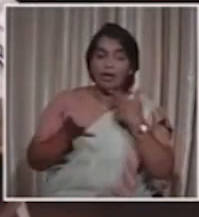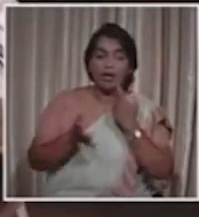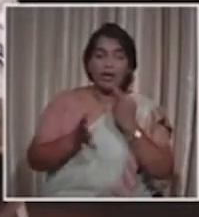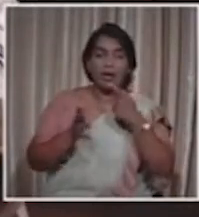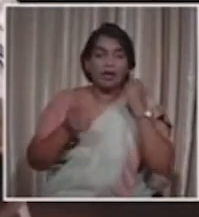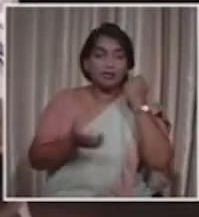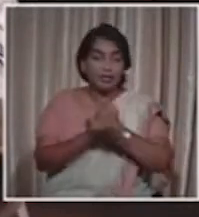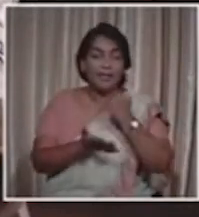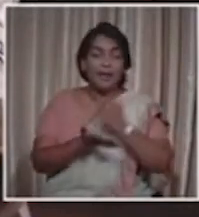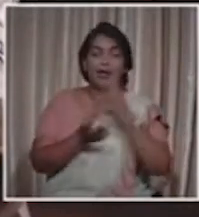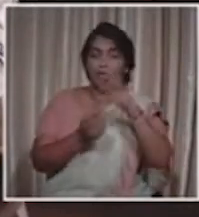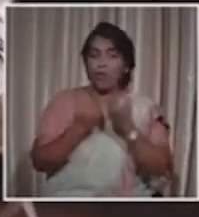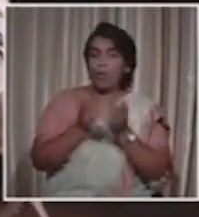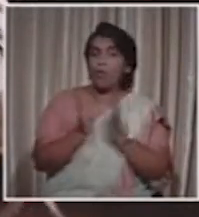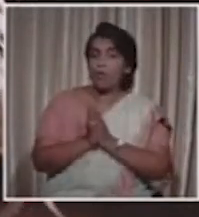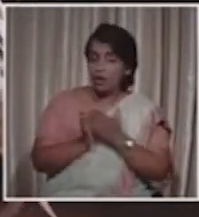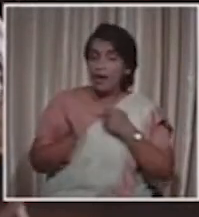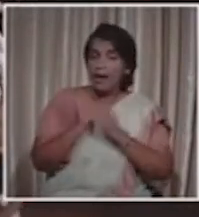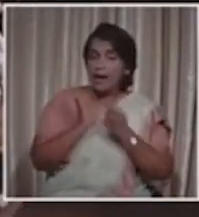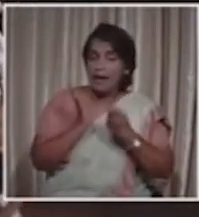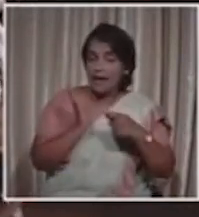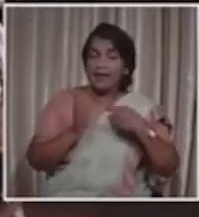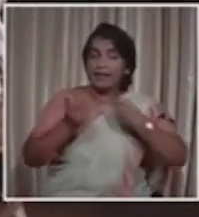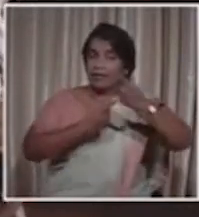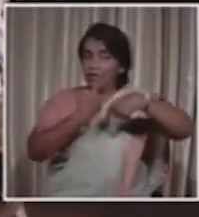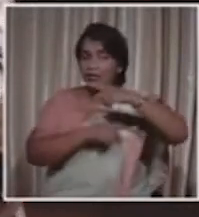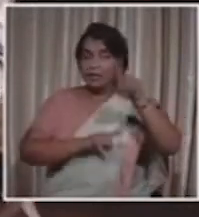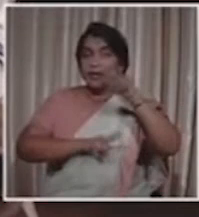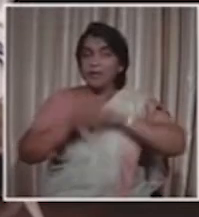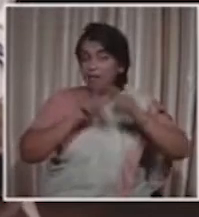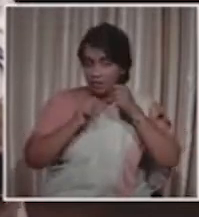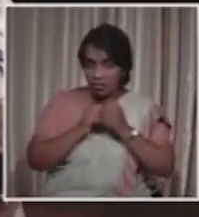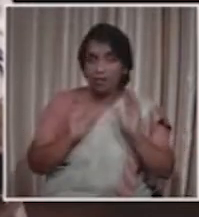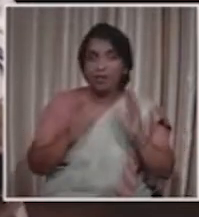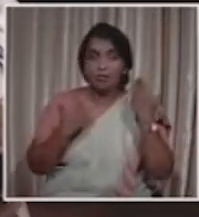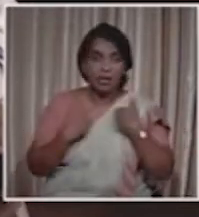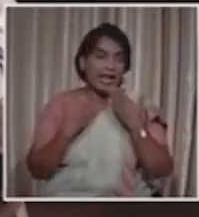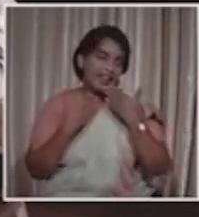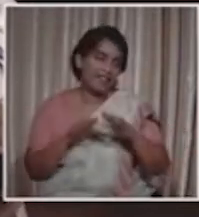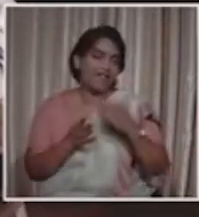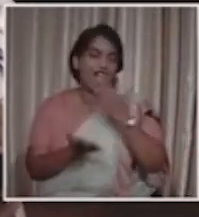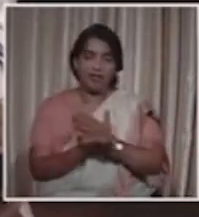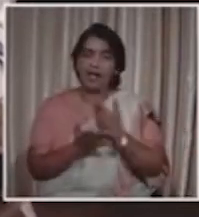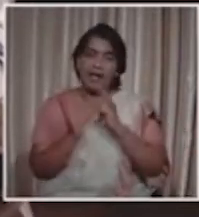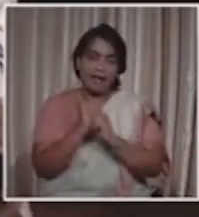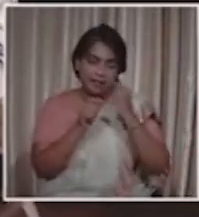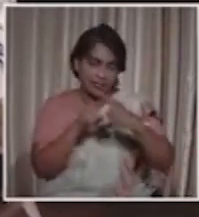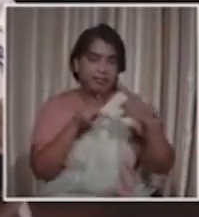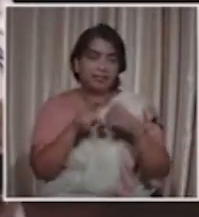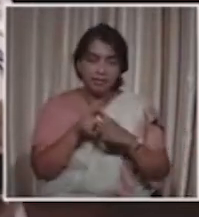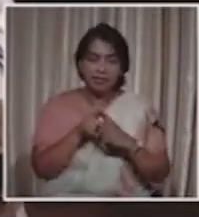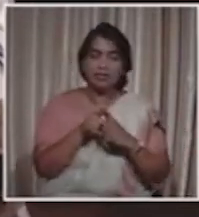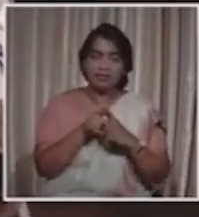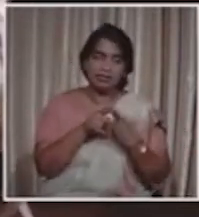එක්ක තමන්ගේ ණය ප්‍රතිව්‍යුහගත කරන එක කරන්න, ණය නිවාඩුවක් ලබා ගන්න, ණය හෙයා කට්